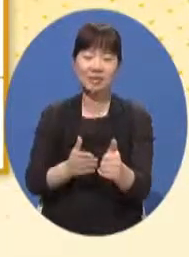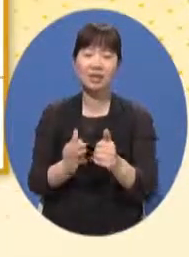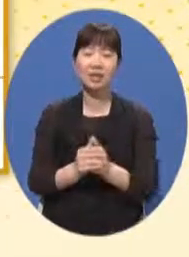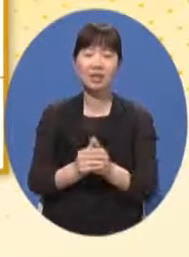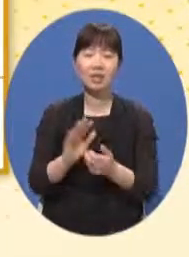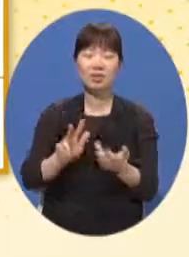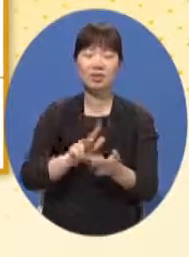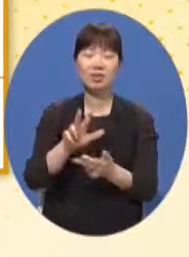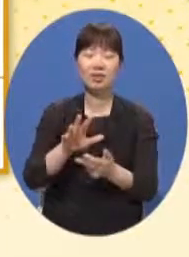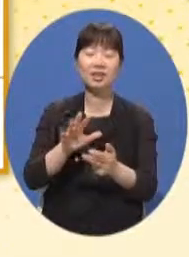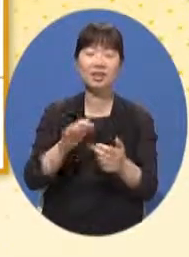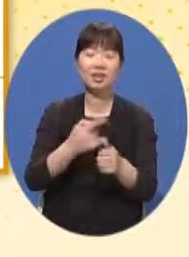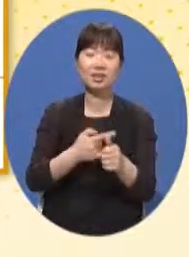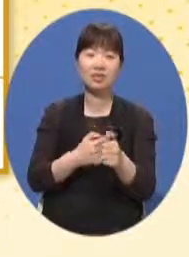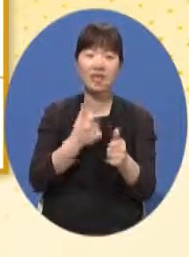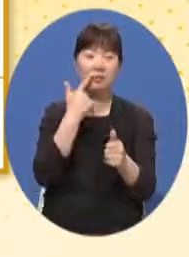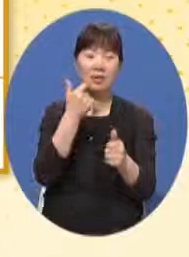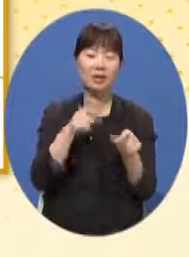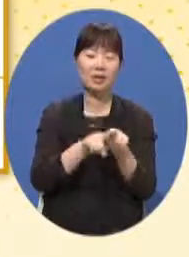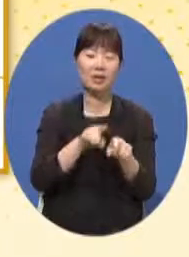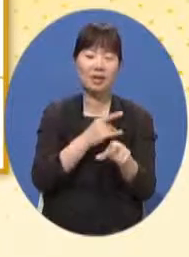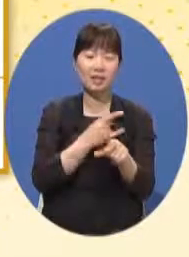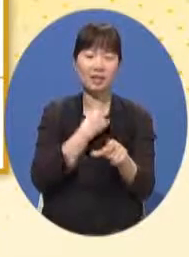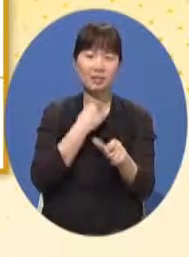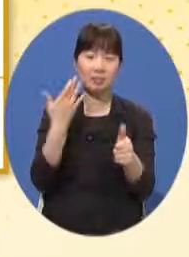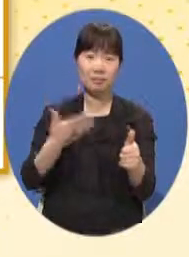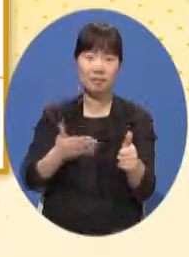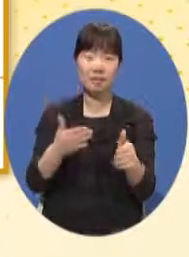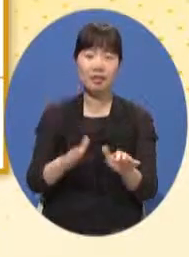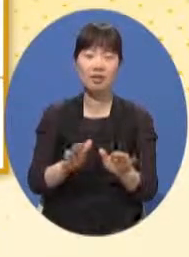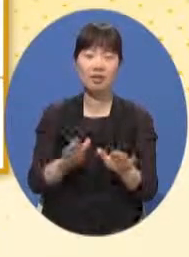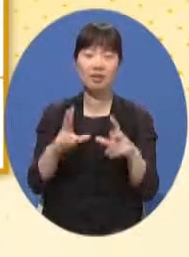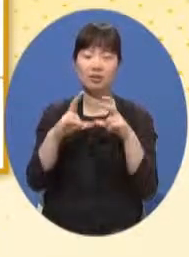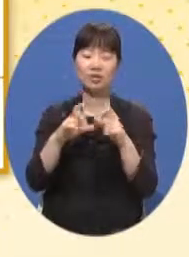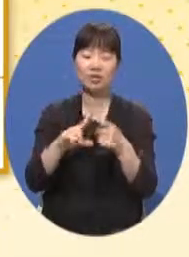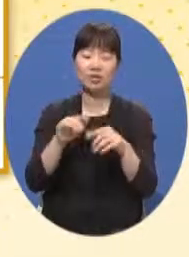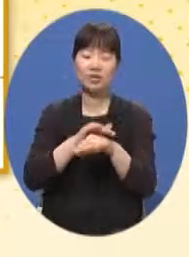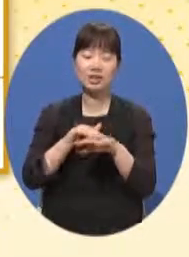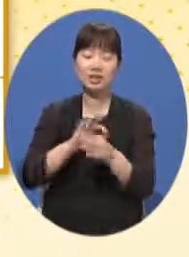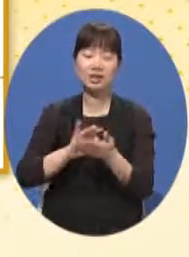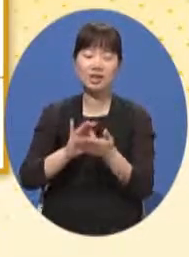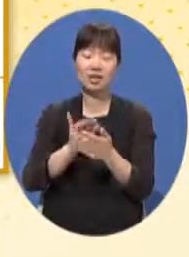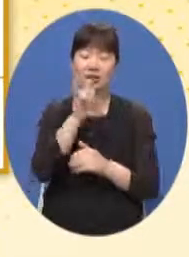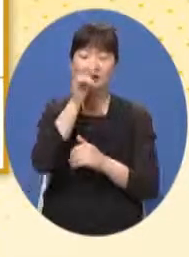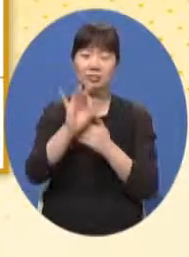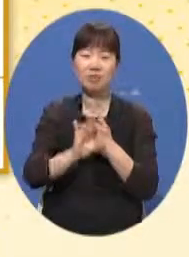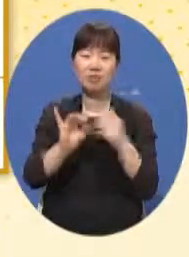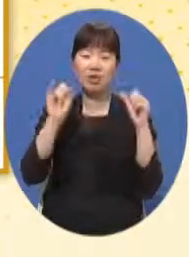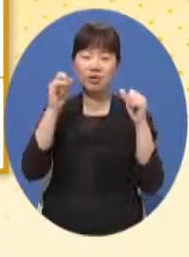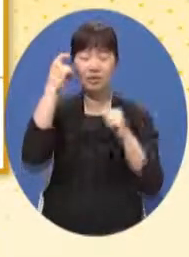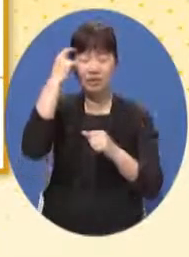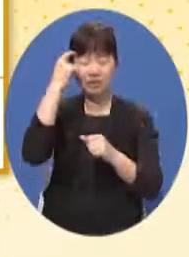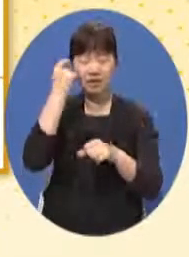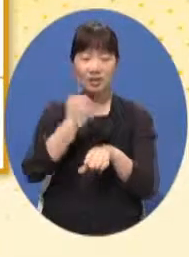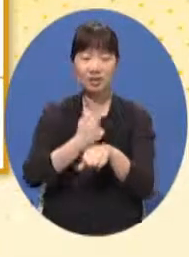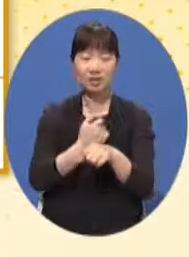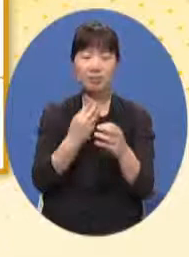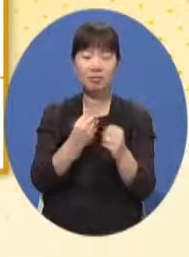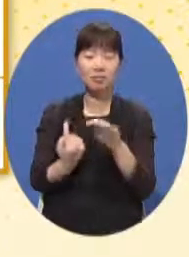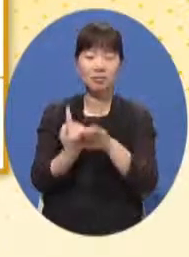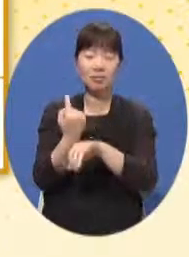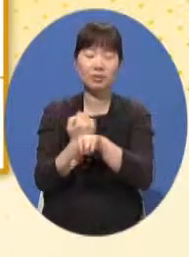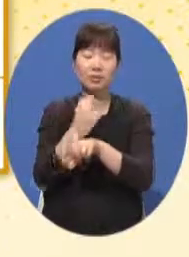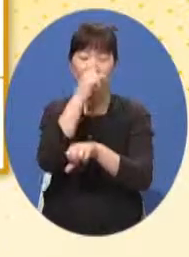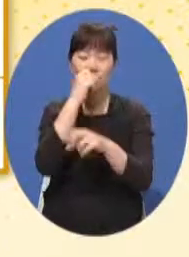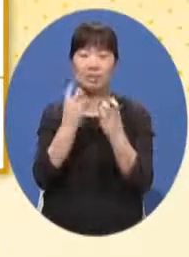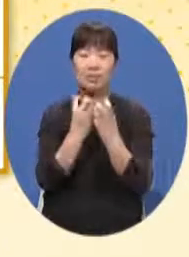자연스럽게 하면 되겠죠. 그렇죠. 네, 크게 부담이 없고 사실 이런 공 둥근 거를 잘 다루면 운동 감각을 많이 높일 수